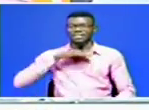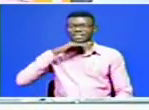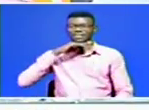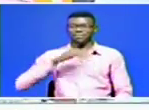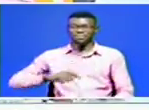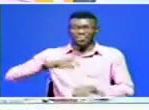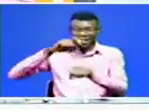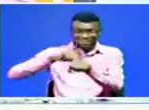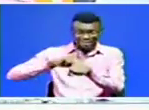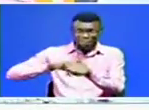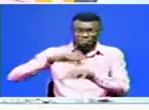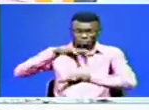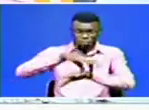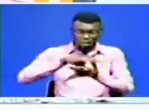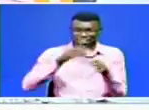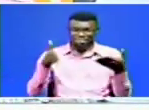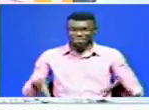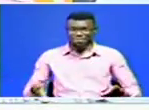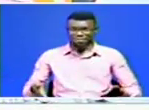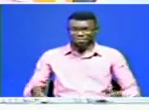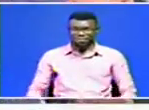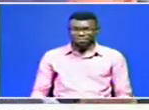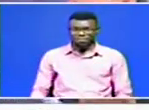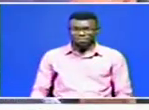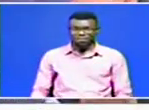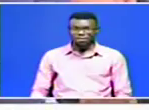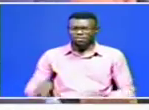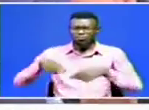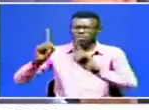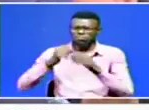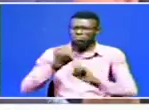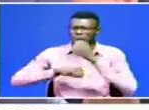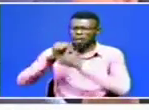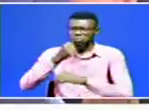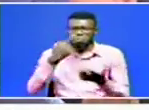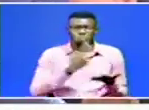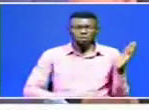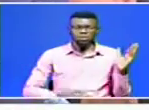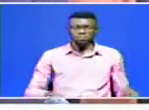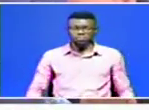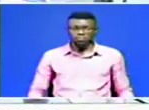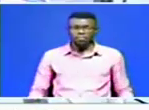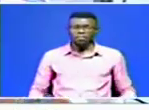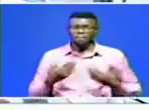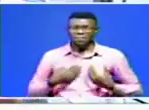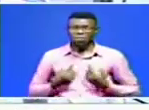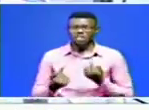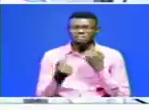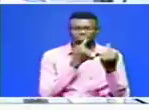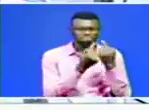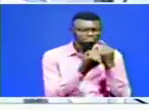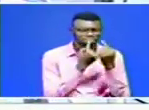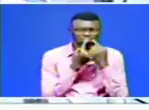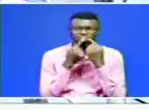you'll be given here on earth, what will be your legacy? It's your time and people are talking about you, and